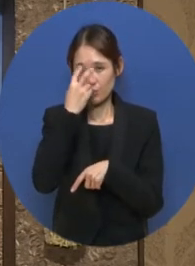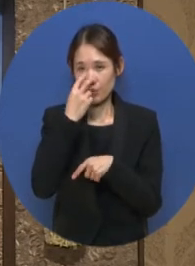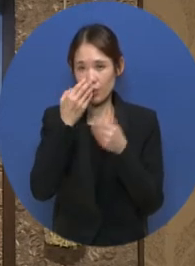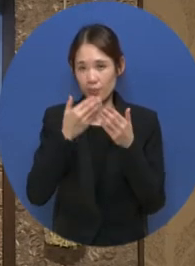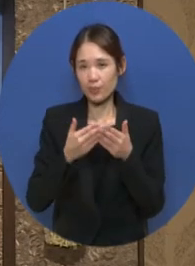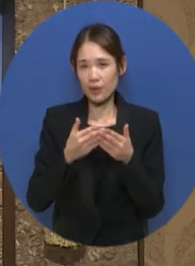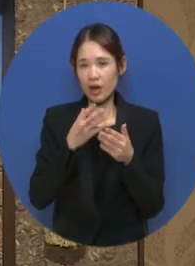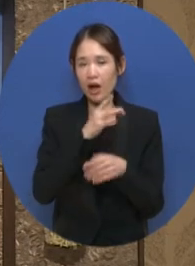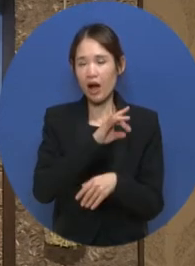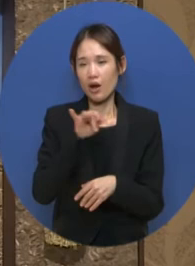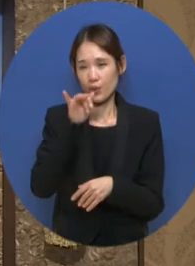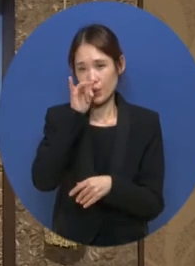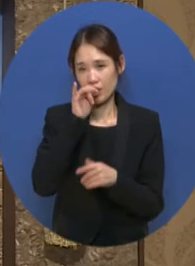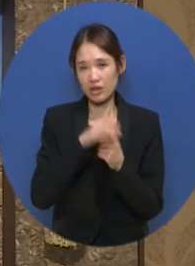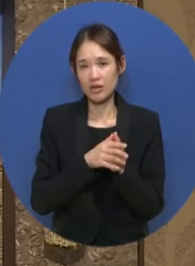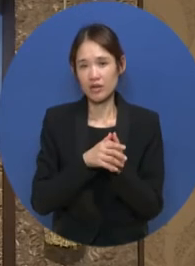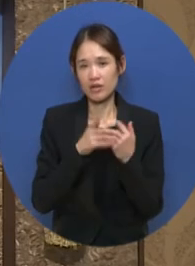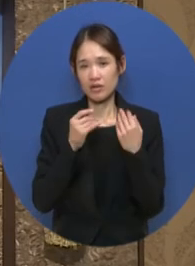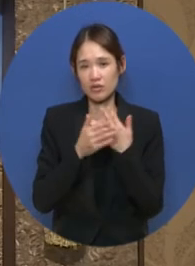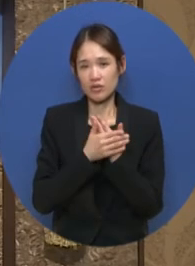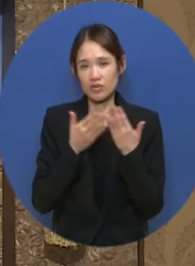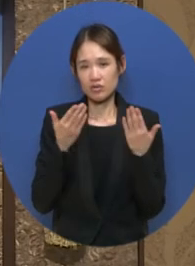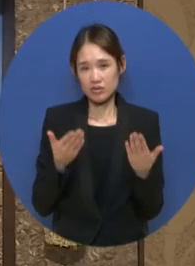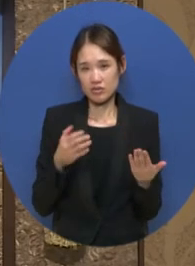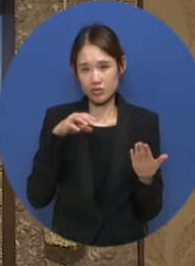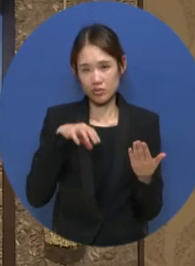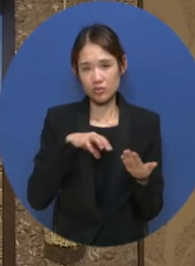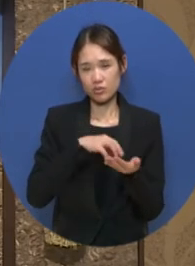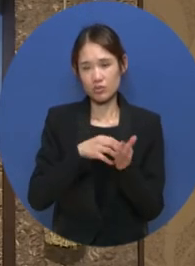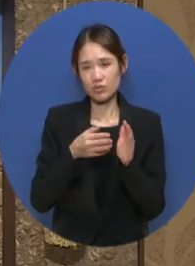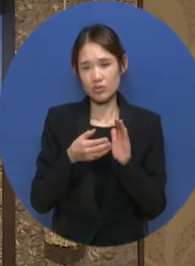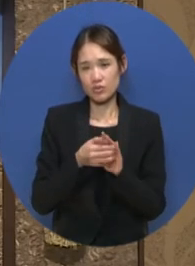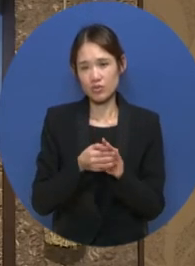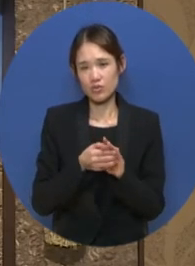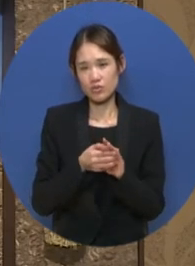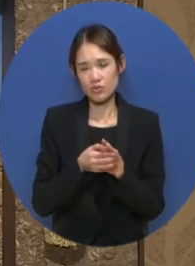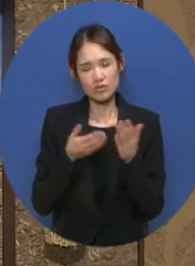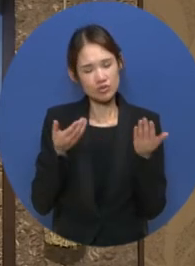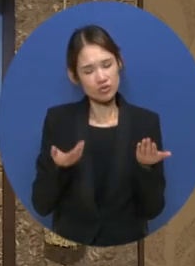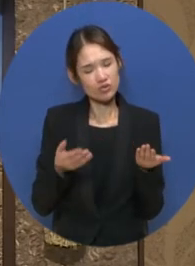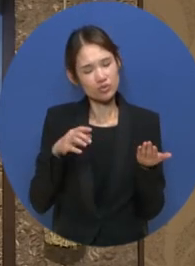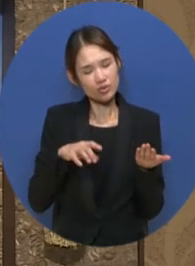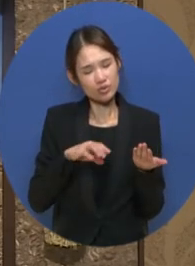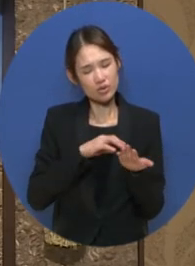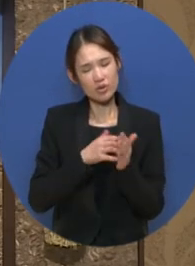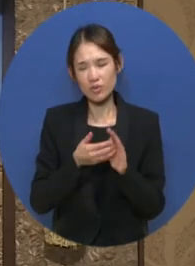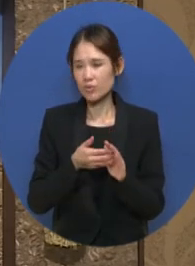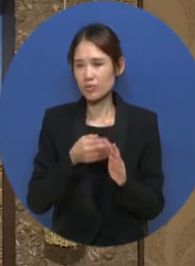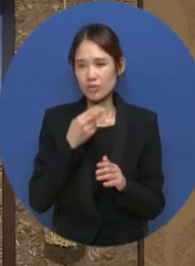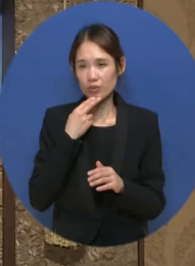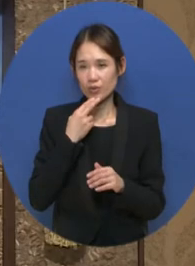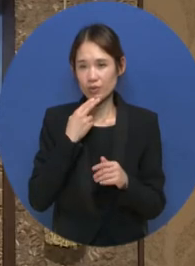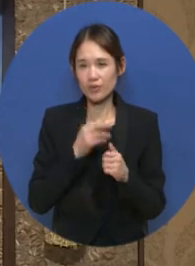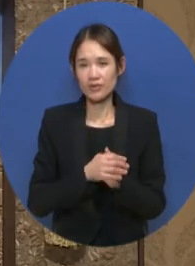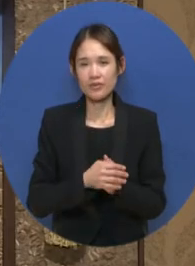받아야 되는 경우가 있을 건데 이게 그럴 경우에도 이 지금 현재 쉼터로 는 사실은 좀 적절하지 않아서 좀